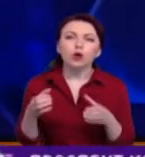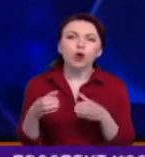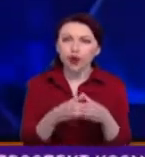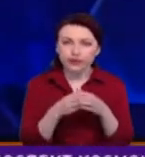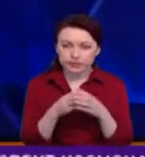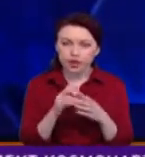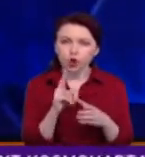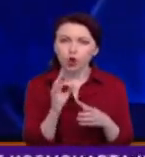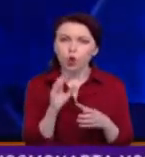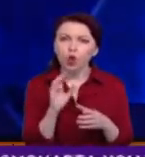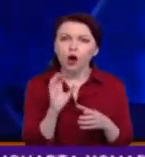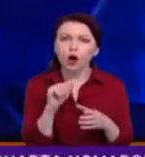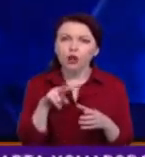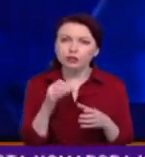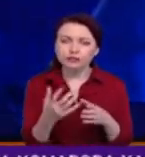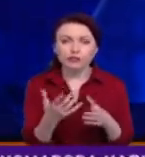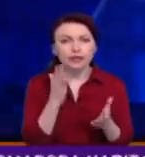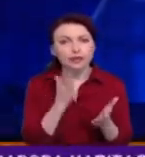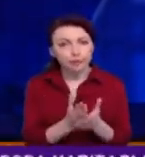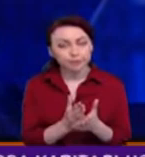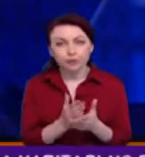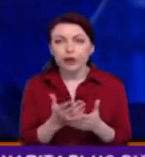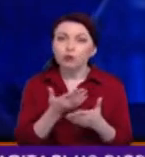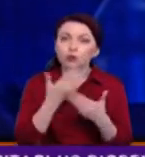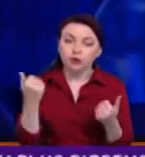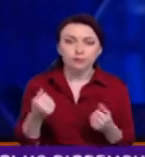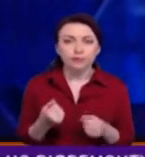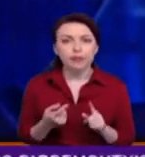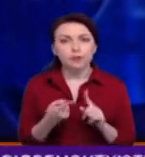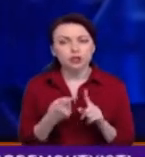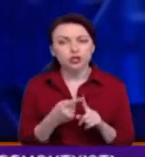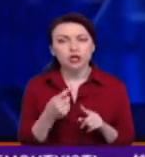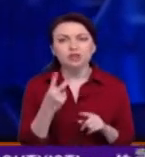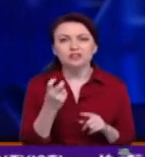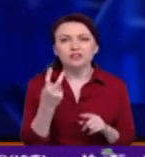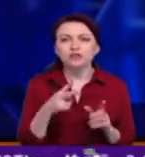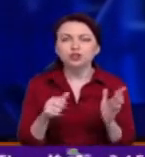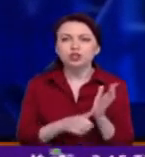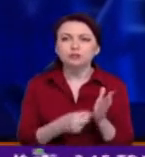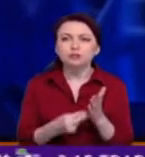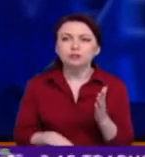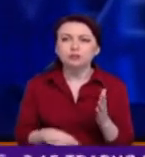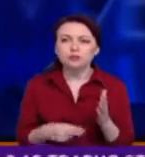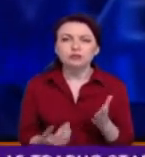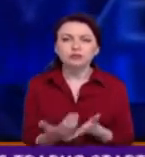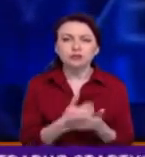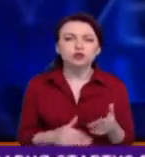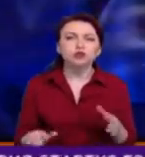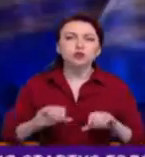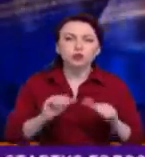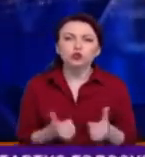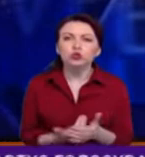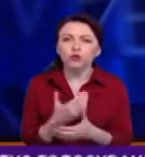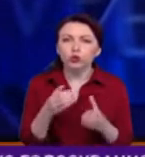А для того, щоб сказати, що коаліції не існує. Так. Перший спосіб – це зберіть 226 підписів і сформуйте нову коаліцію. Другий –